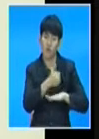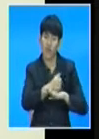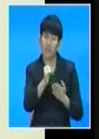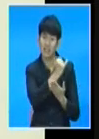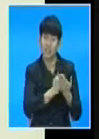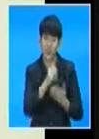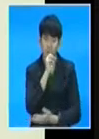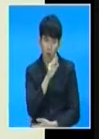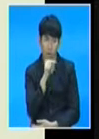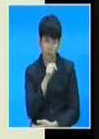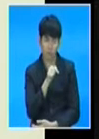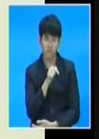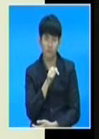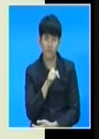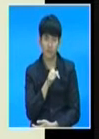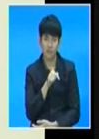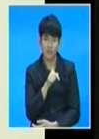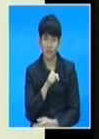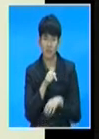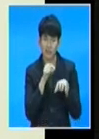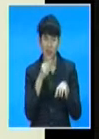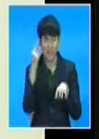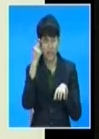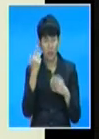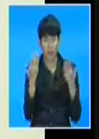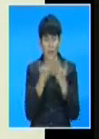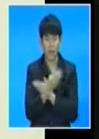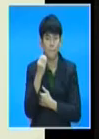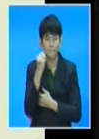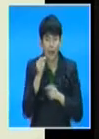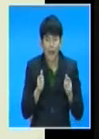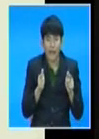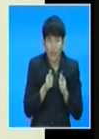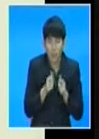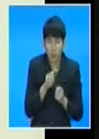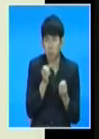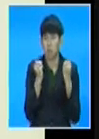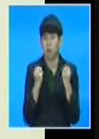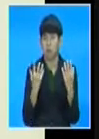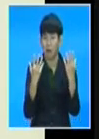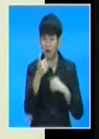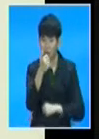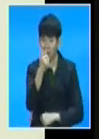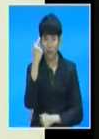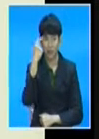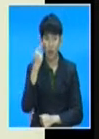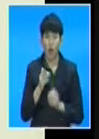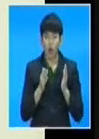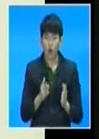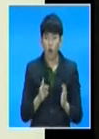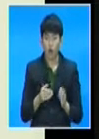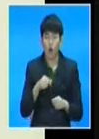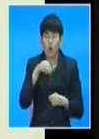รัตน์ว่านี่ลองสร้างบ้านเล็กในป่าใหญ่ดูสิก็ได้ผลให้คนเนี่ยอยู่กับป่า